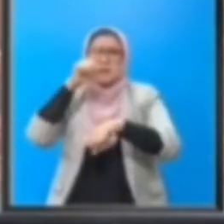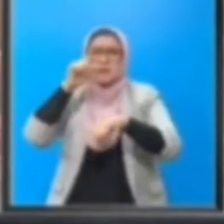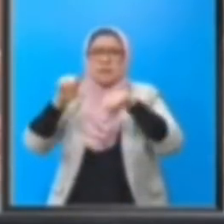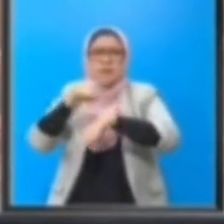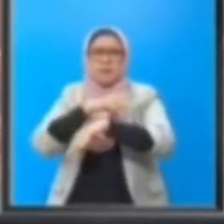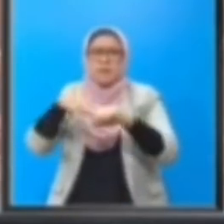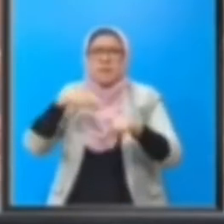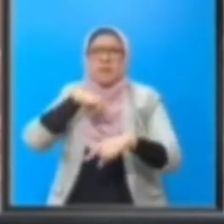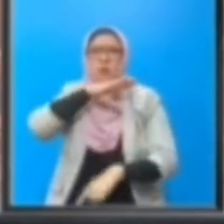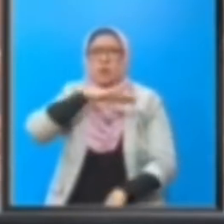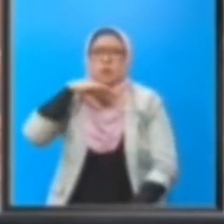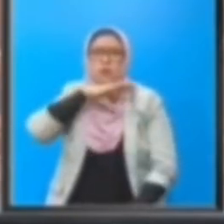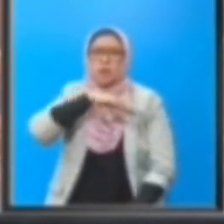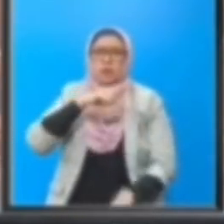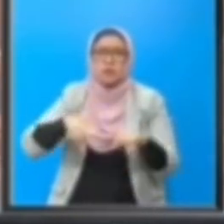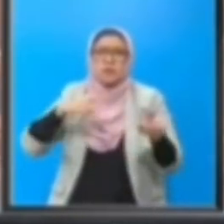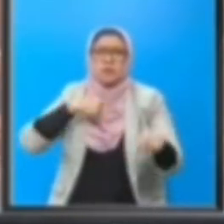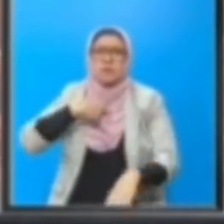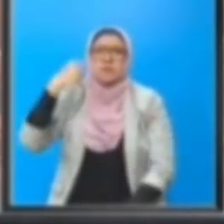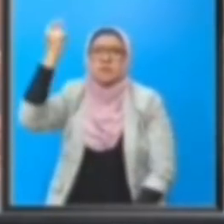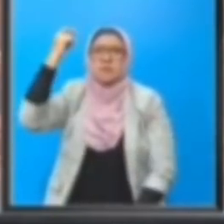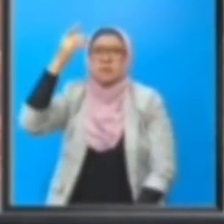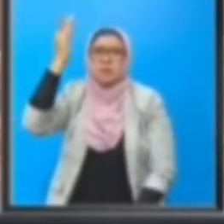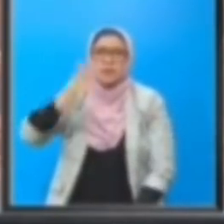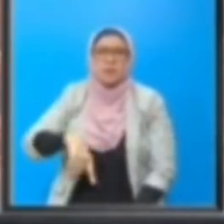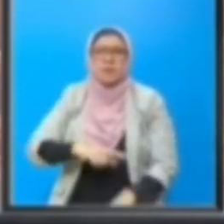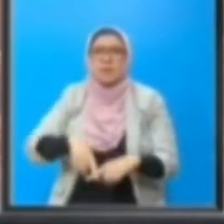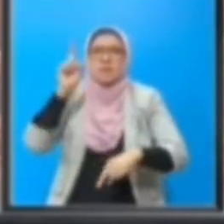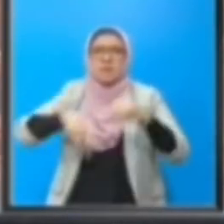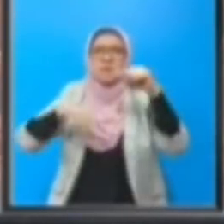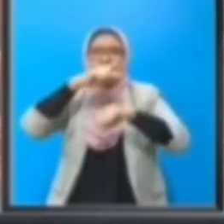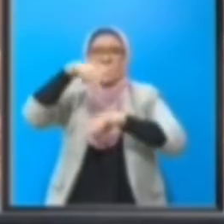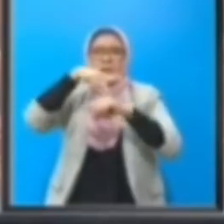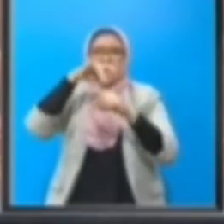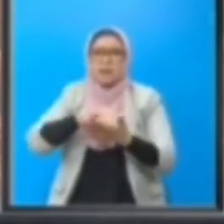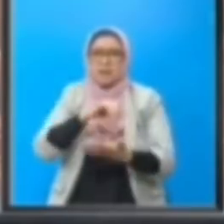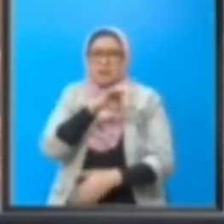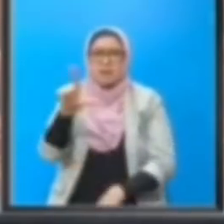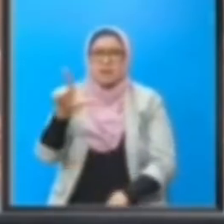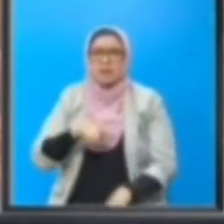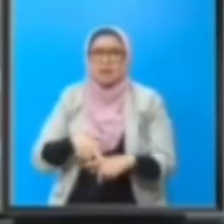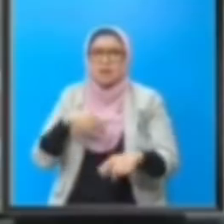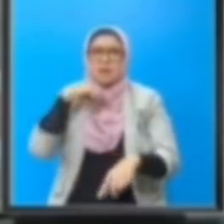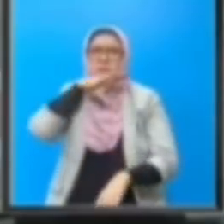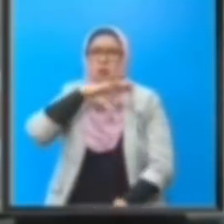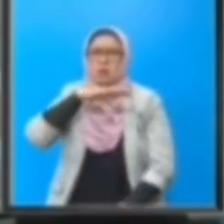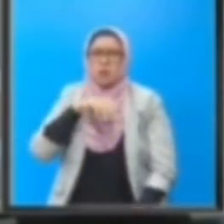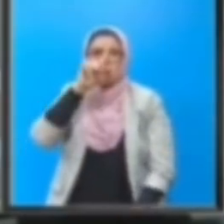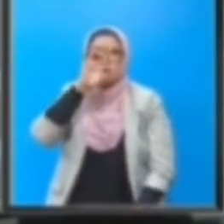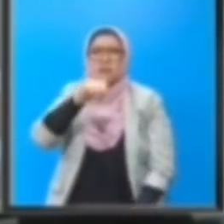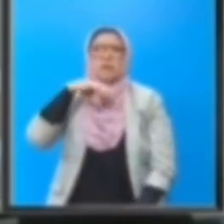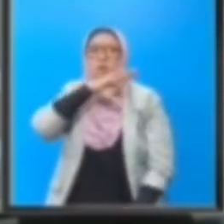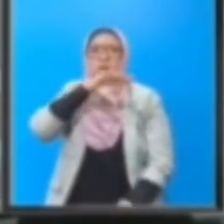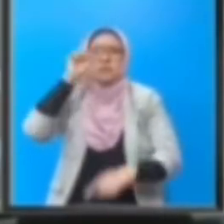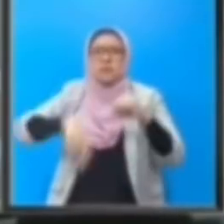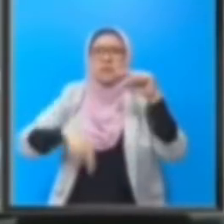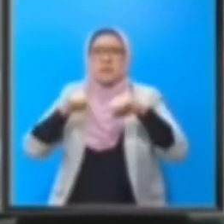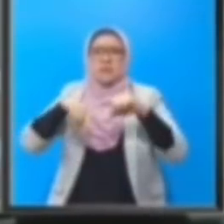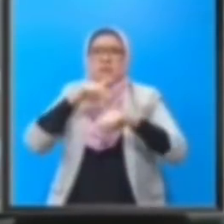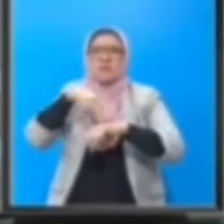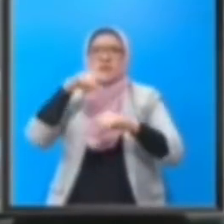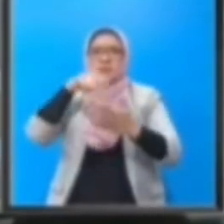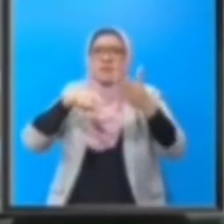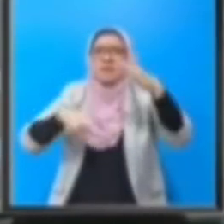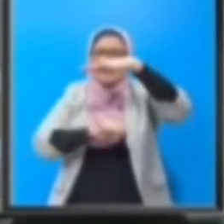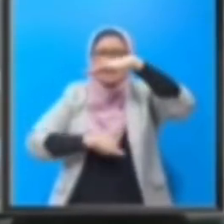bohong. Dengan memanggil kepung. Pak speaker, come on lah, tak terpakai lah 43, ini bohong lah. Ini bohong tak terpakai 43. Ini basic